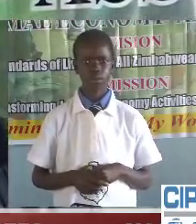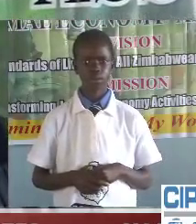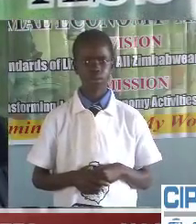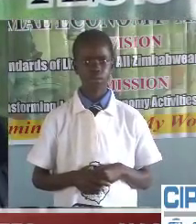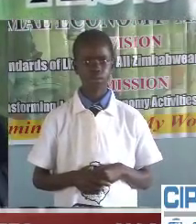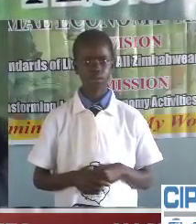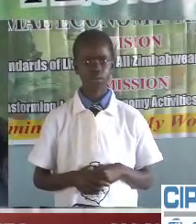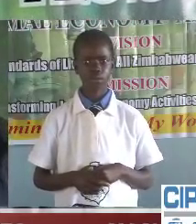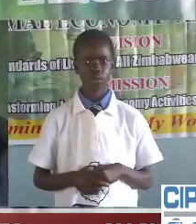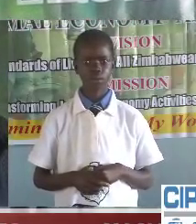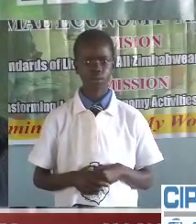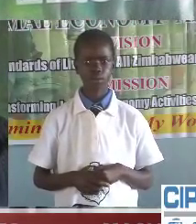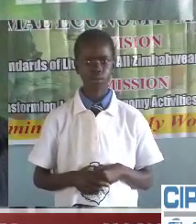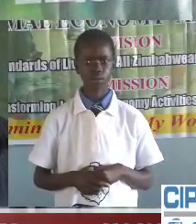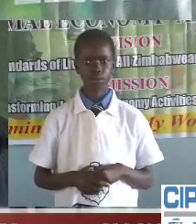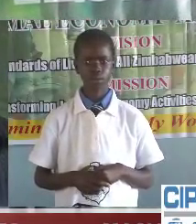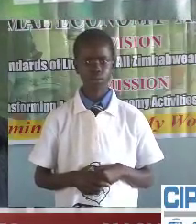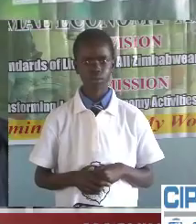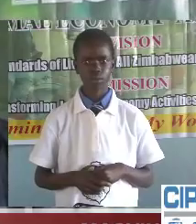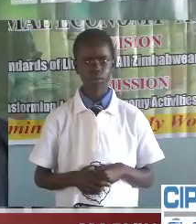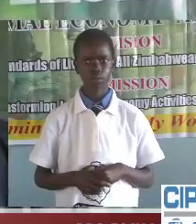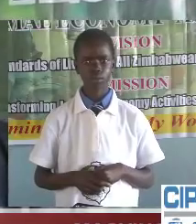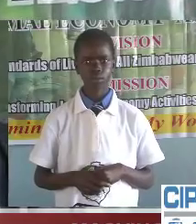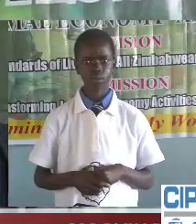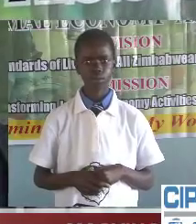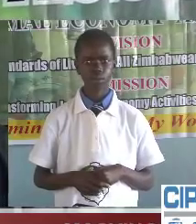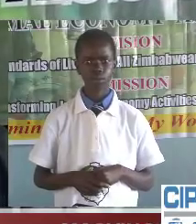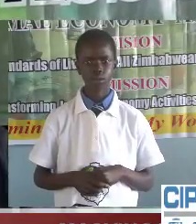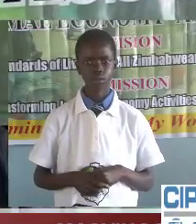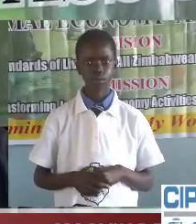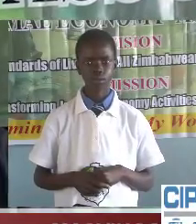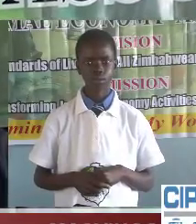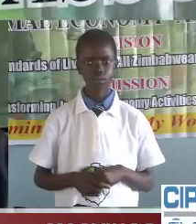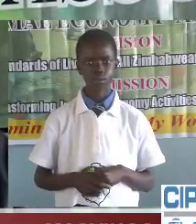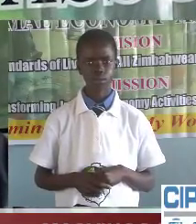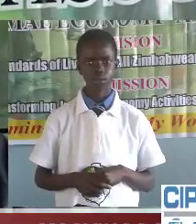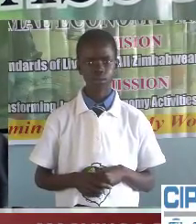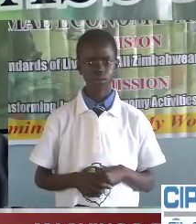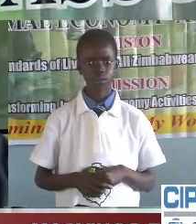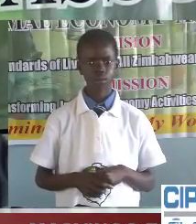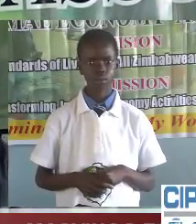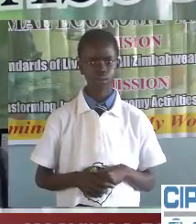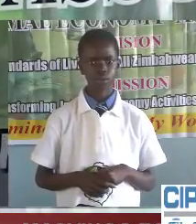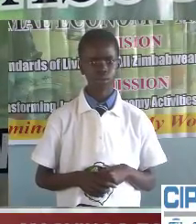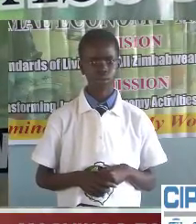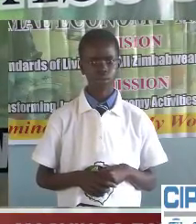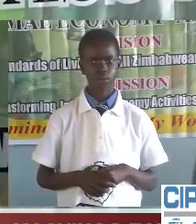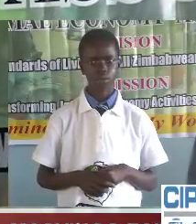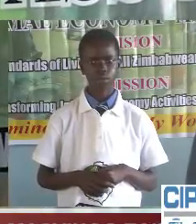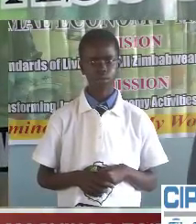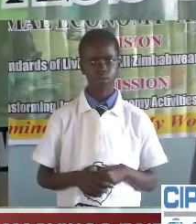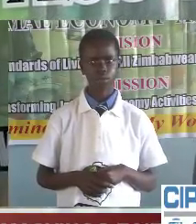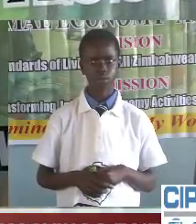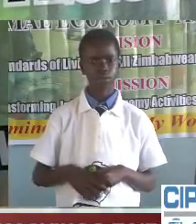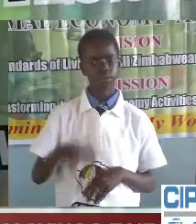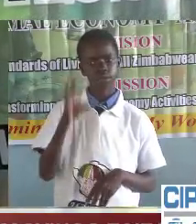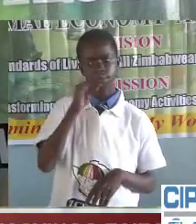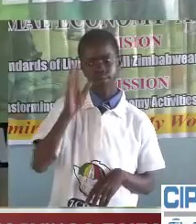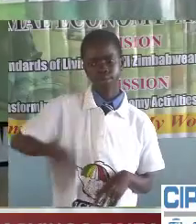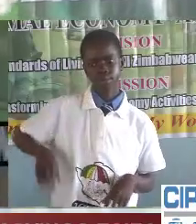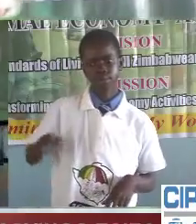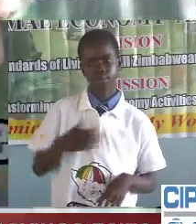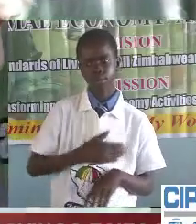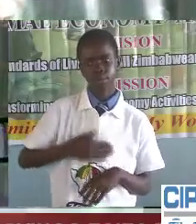meeting, let's have a good discussion, and let's go away from here feeling that we've achieved something. Chekupedzisira